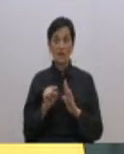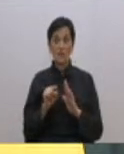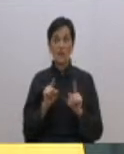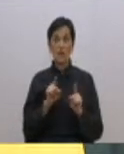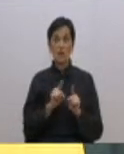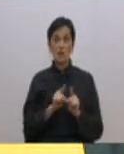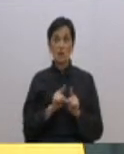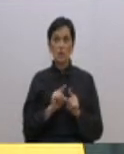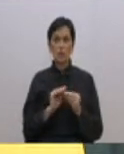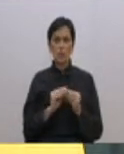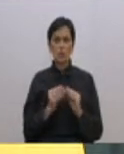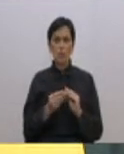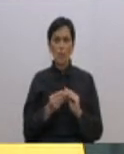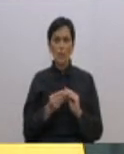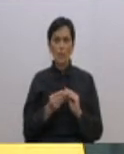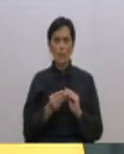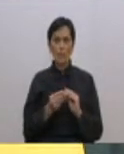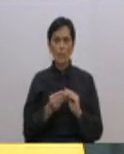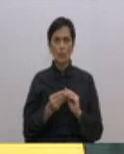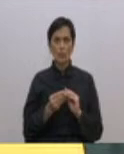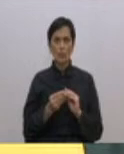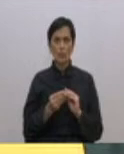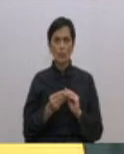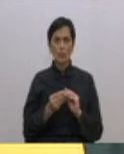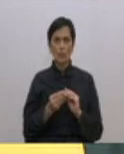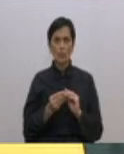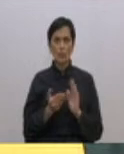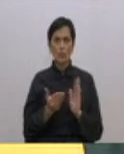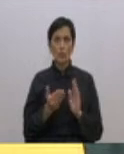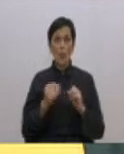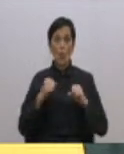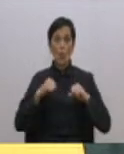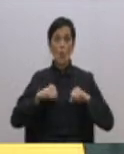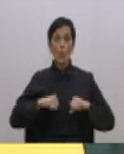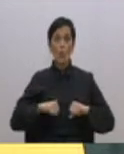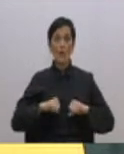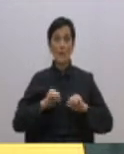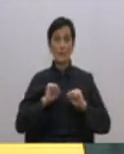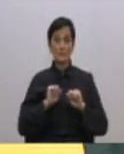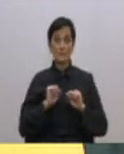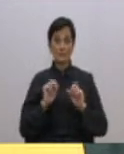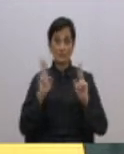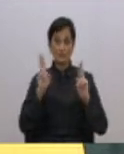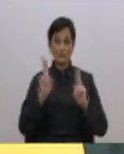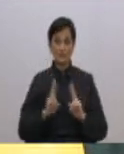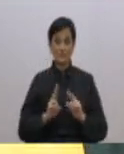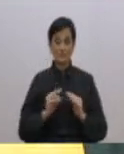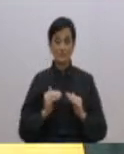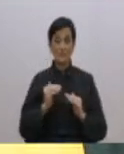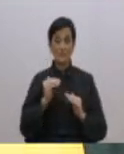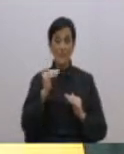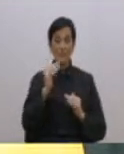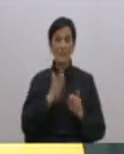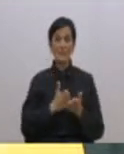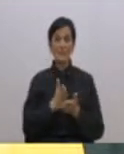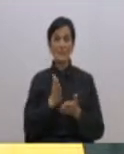იმდენად, ასე ვთქვათ, პრობლემური, რომ თვითონ უფლების დაცვის სტანდარტის ამაღლების მიზნით საჭირო